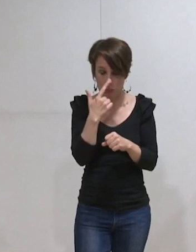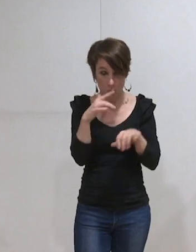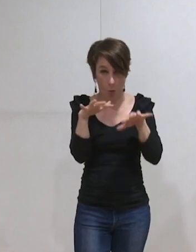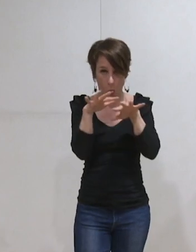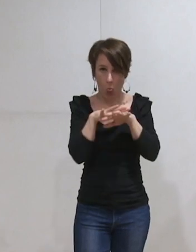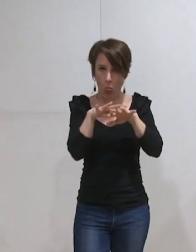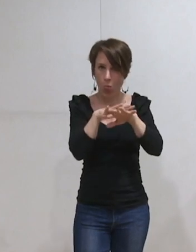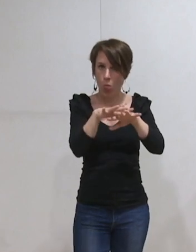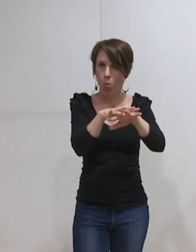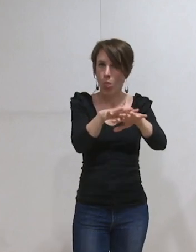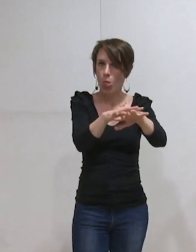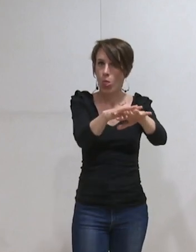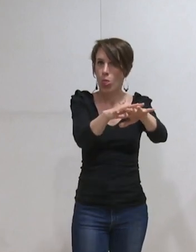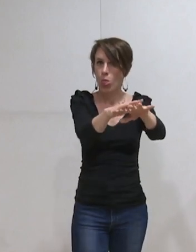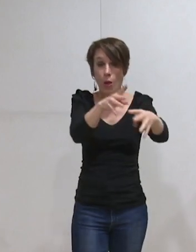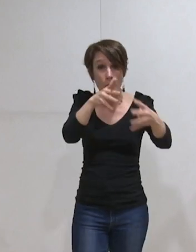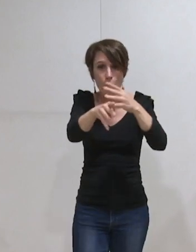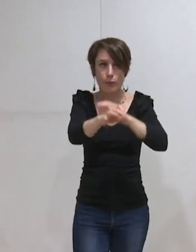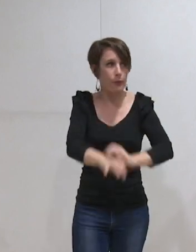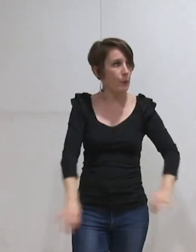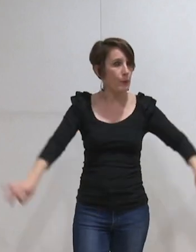et en tout cas absolument pas